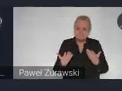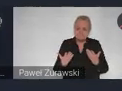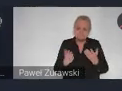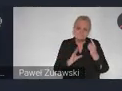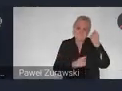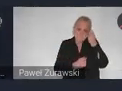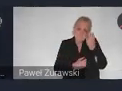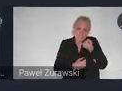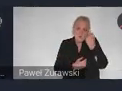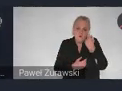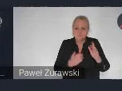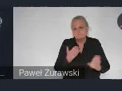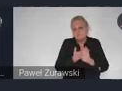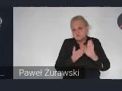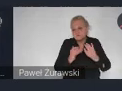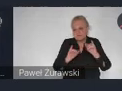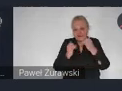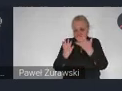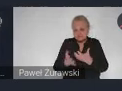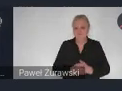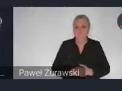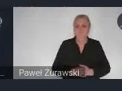wymyślane czy przedstawiane